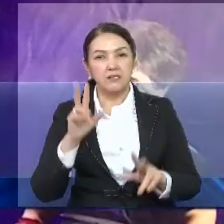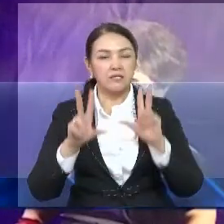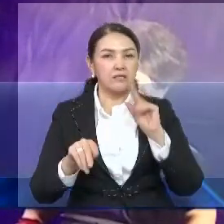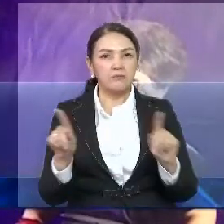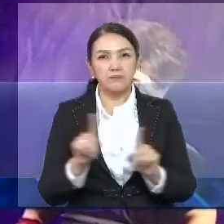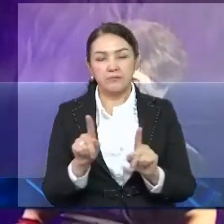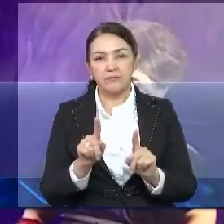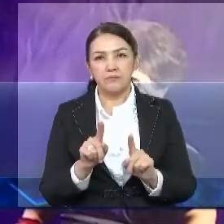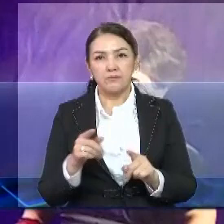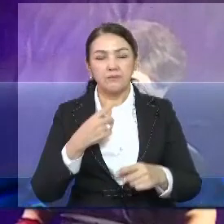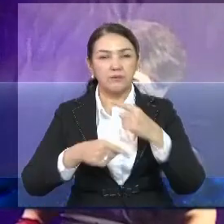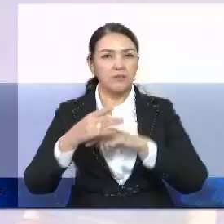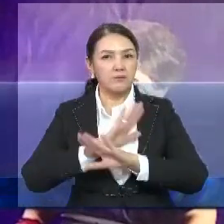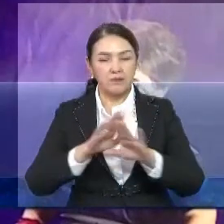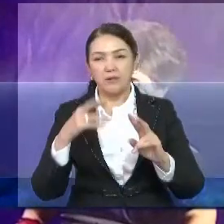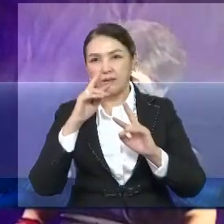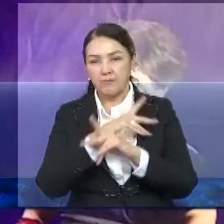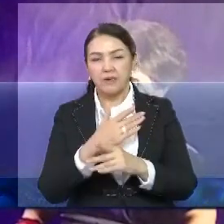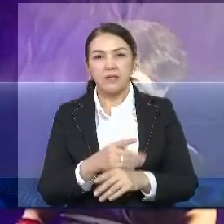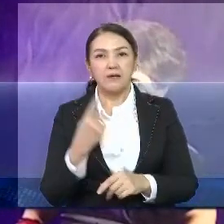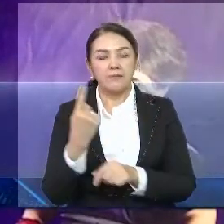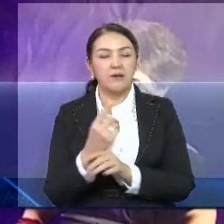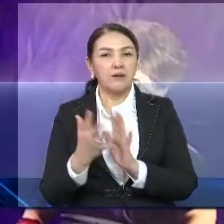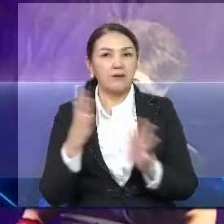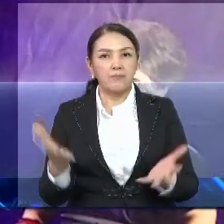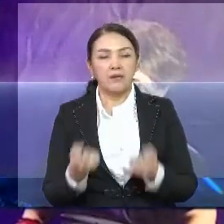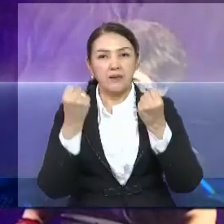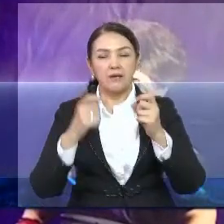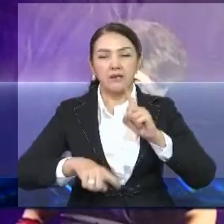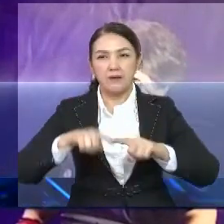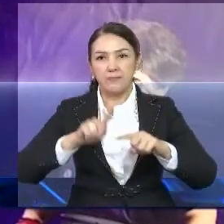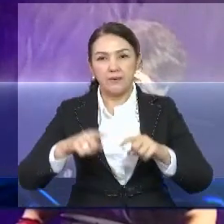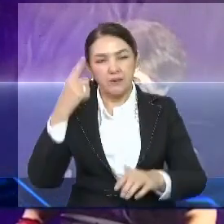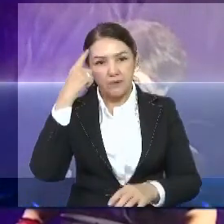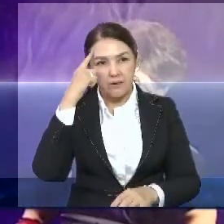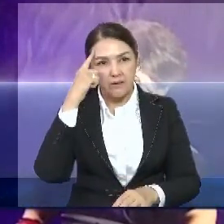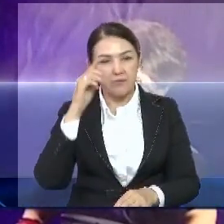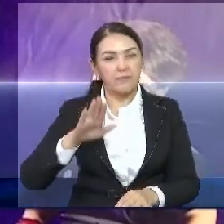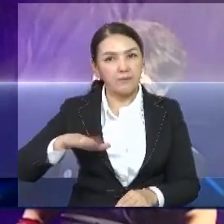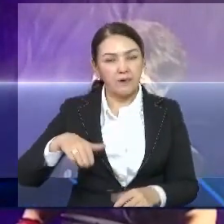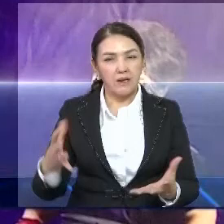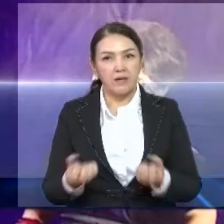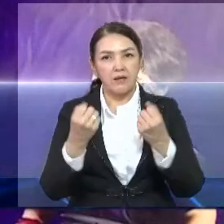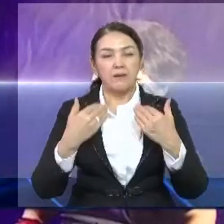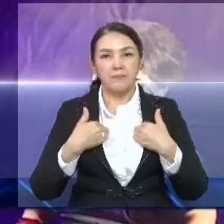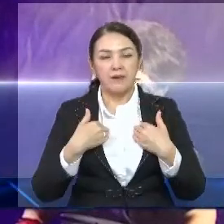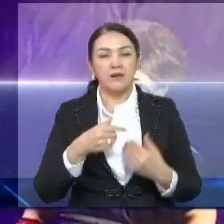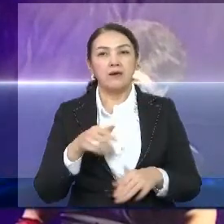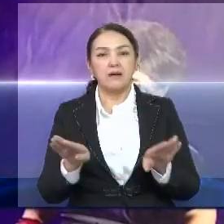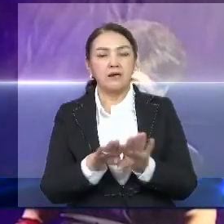что не будем возвращаться к этим ошибкам. Поддержка в первую очередь это поддержка родителей, я так думаю. Потом поддержка моя как